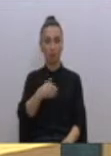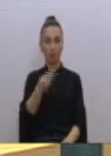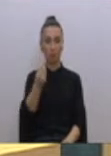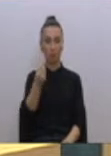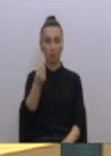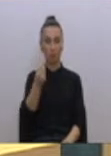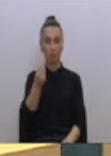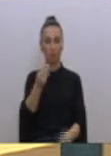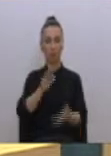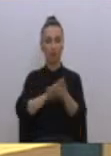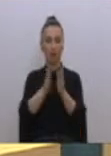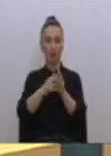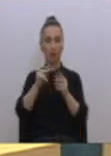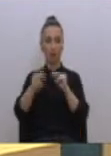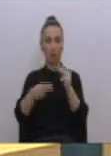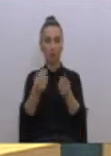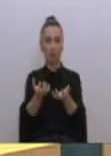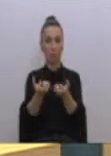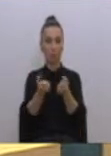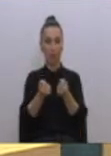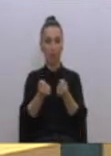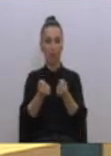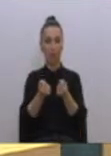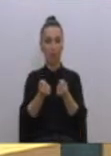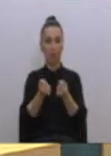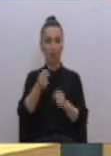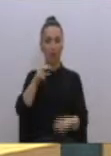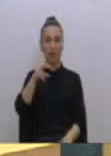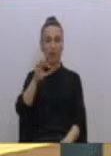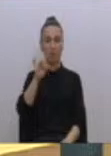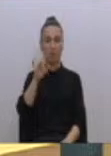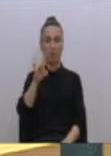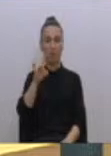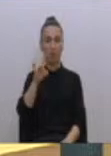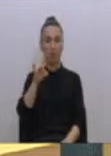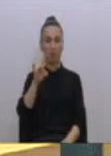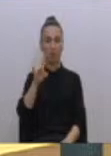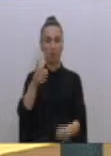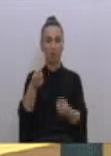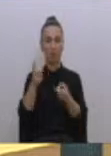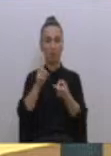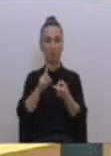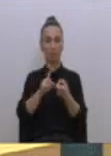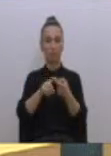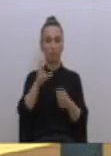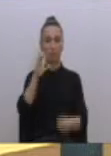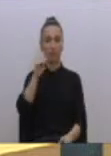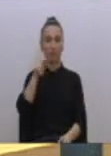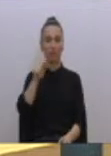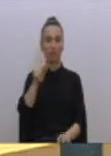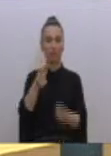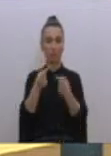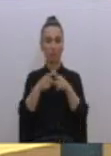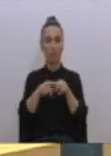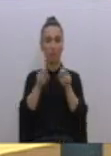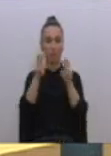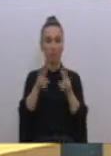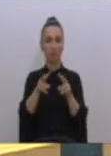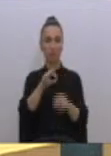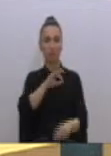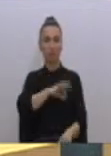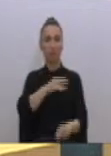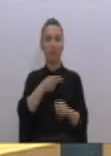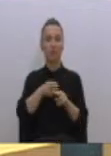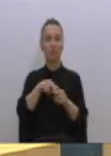ჩამორიცხვას არსებული ხელშეკრულების ფარგლებში, ლიბორზე გათვლილი განაკვეთის ნაცვლად იქნება soft mechanism-ი გამოყენებული. Ეს გამოიწვია